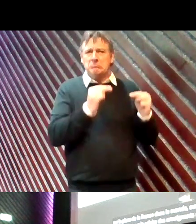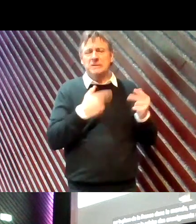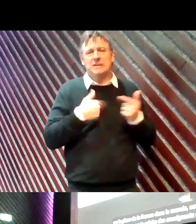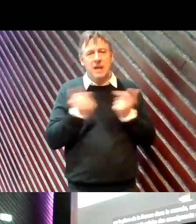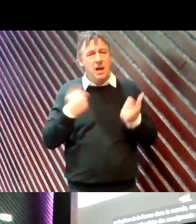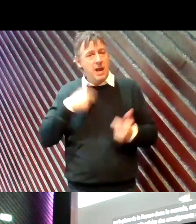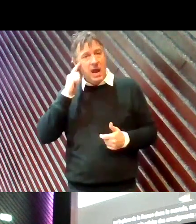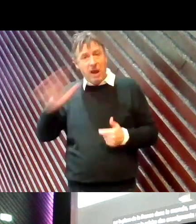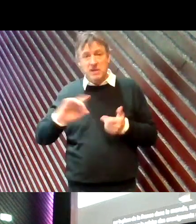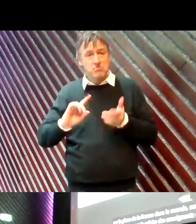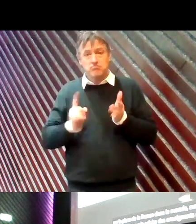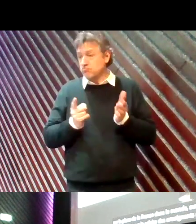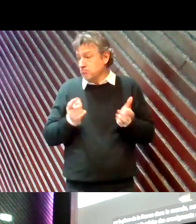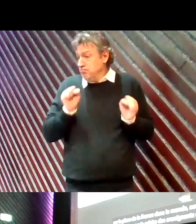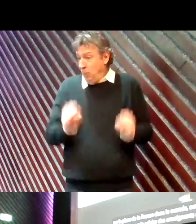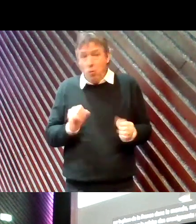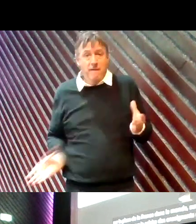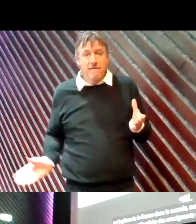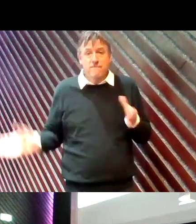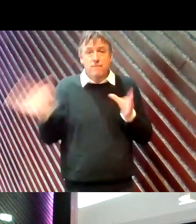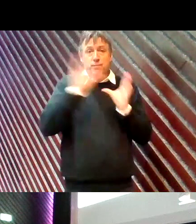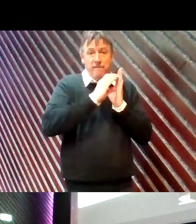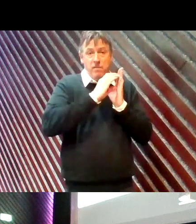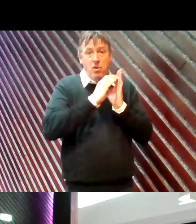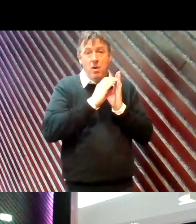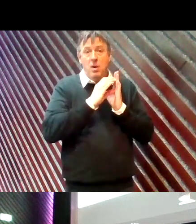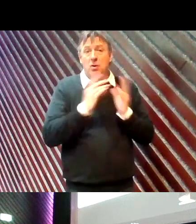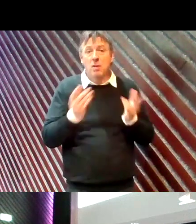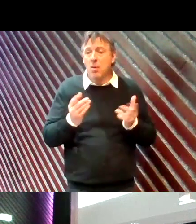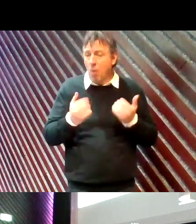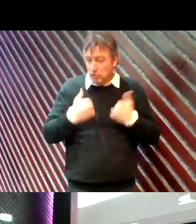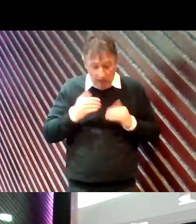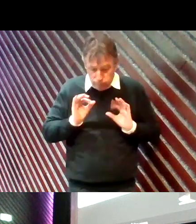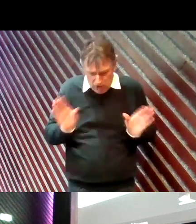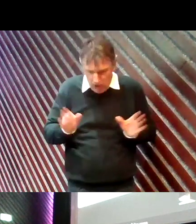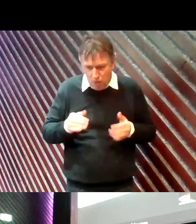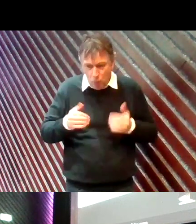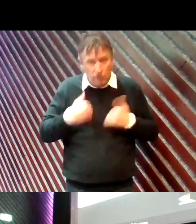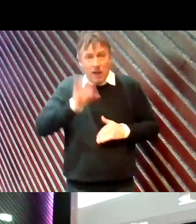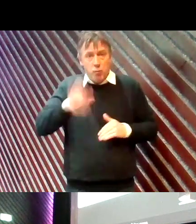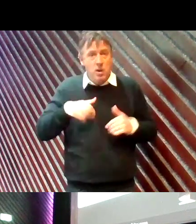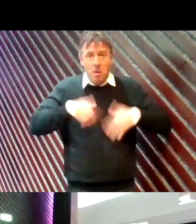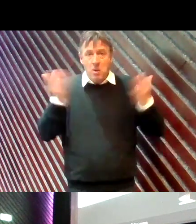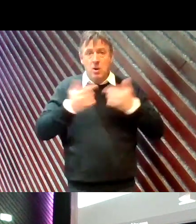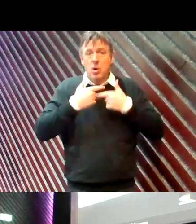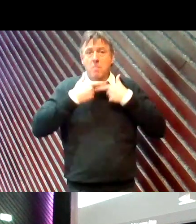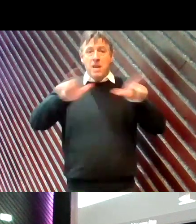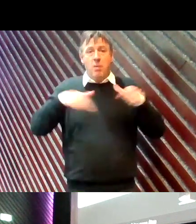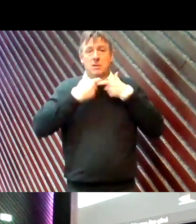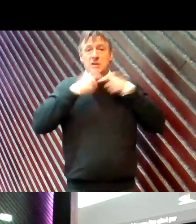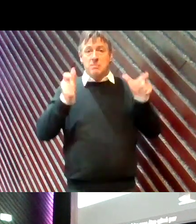que les jeunes puissent le faire sans tout ramener à son handicap et qui puissent le faire de façon totalement libre